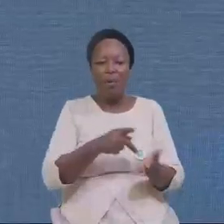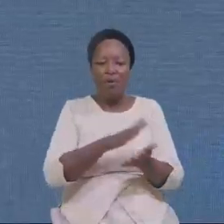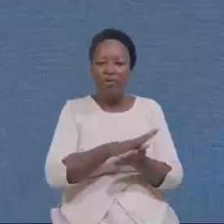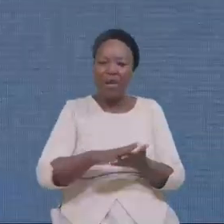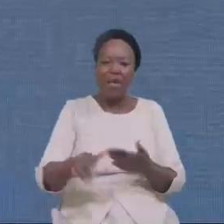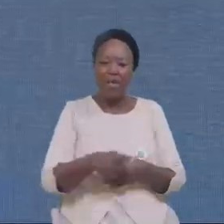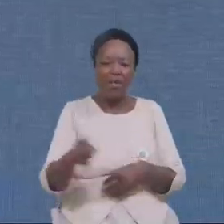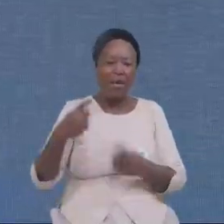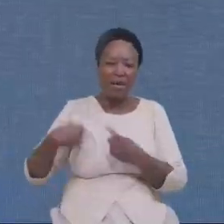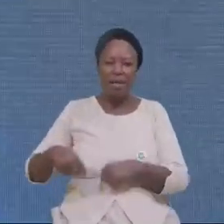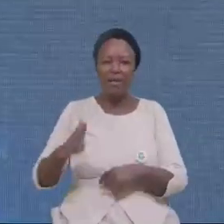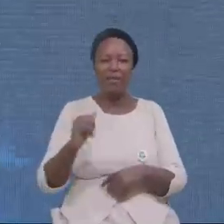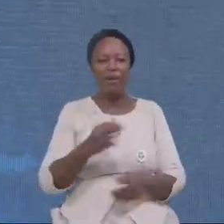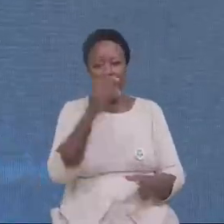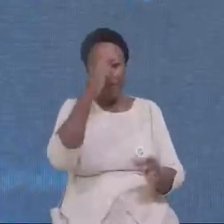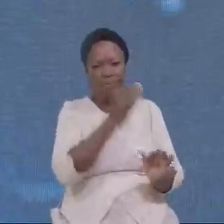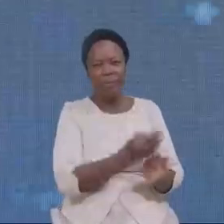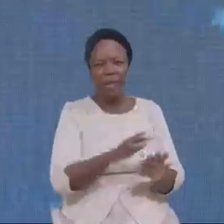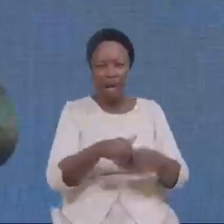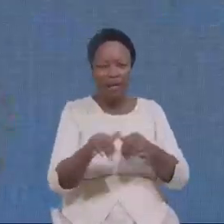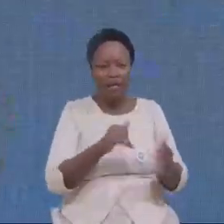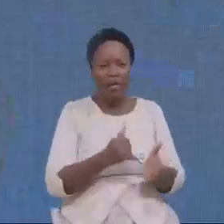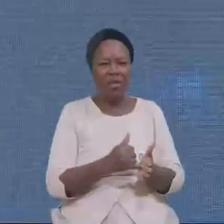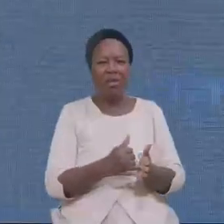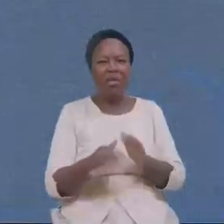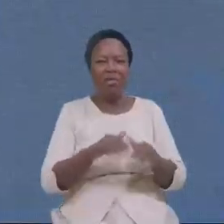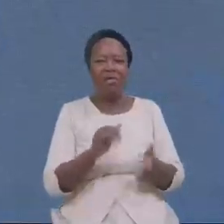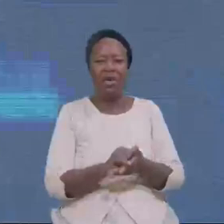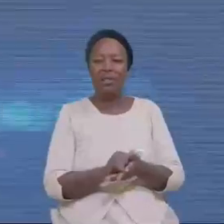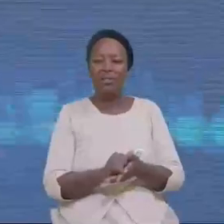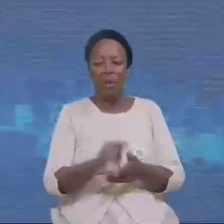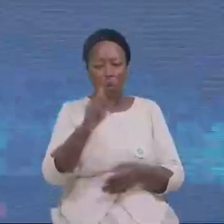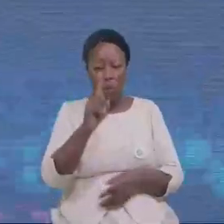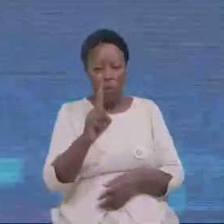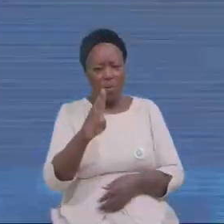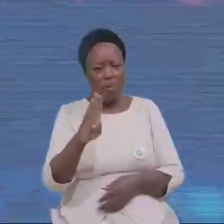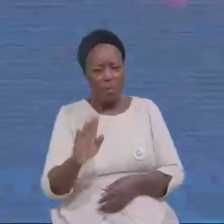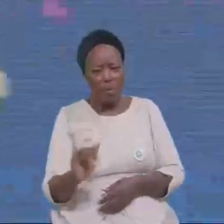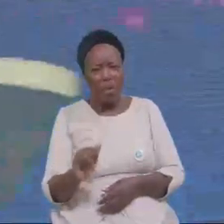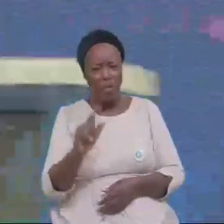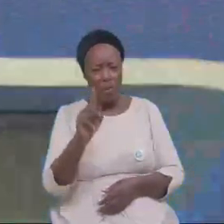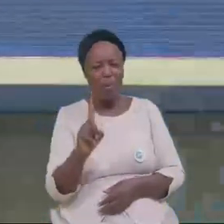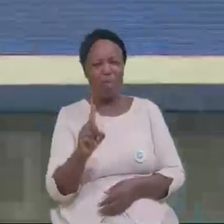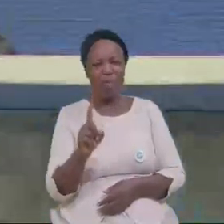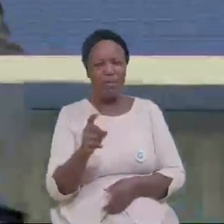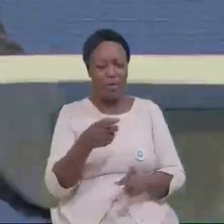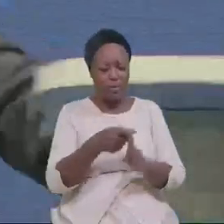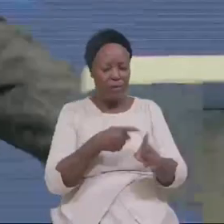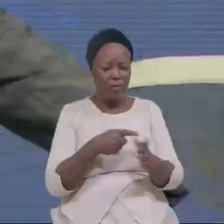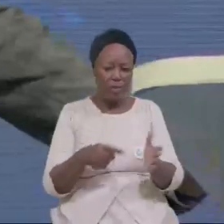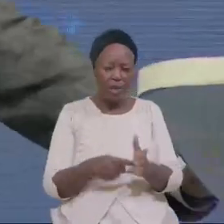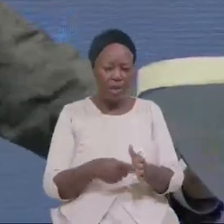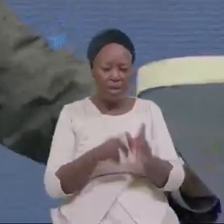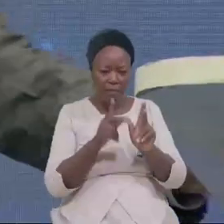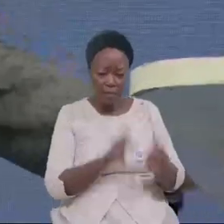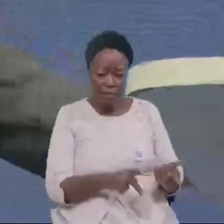purifié leur cœur par la foi. Pourquoi est-ce qu'il le fait? L'un après l'autre. De telle